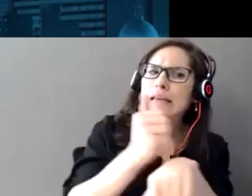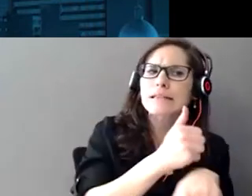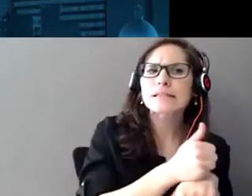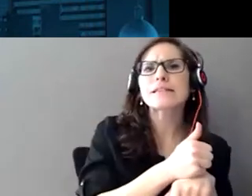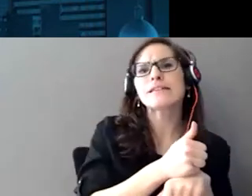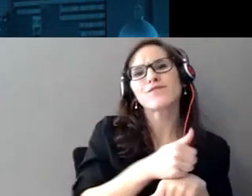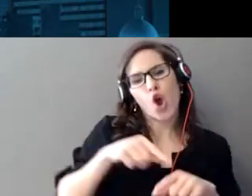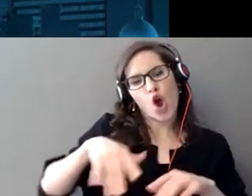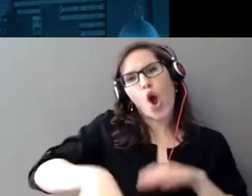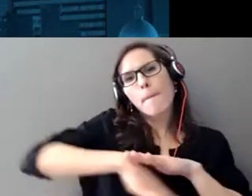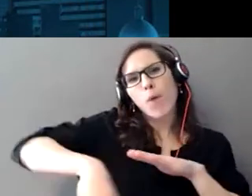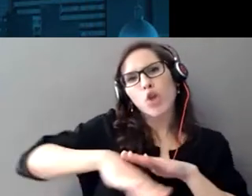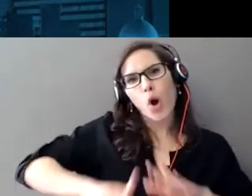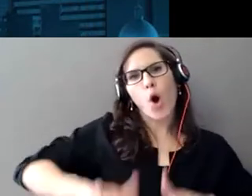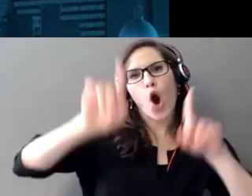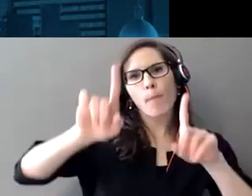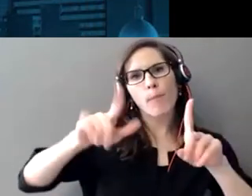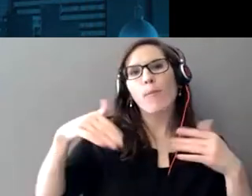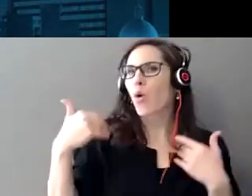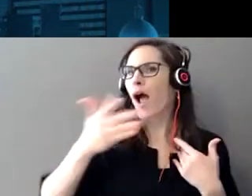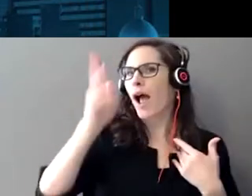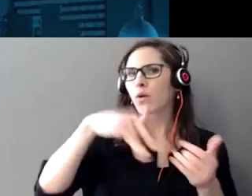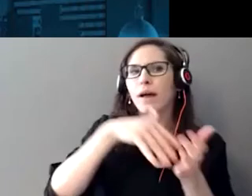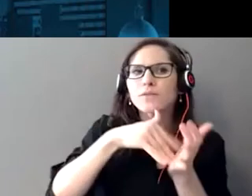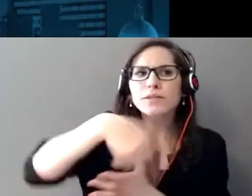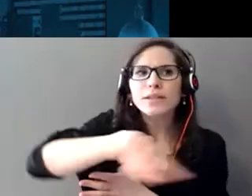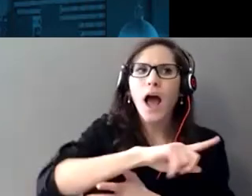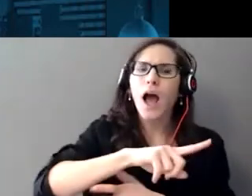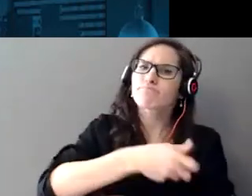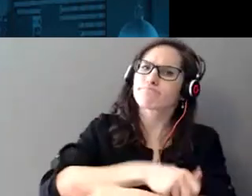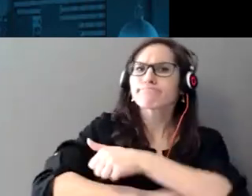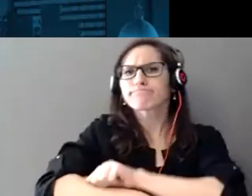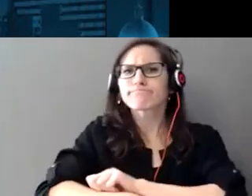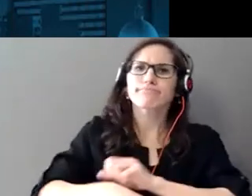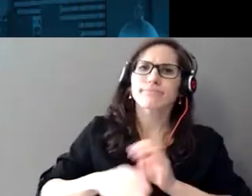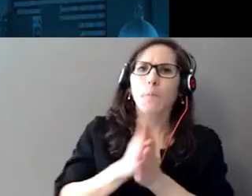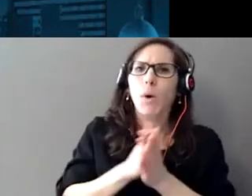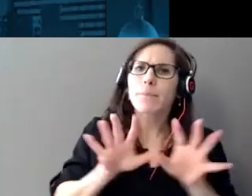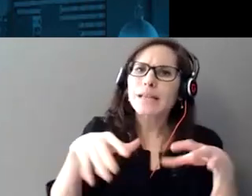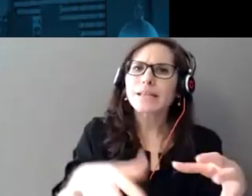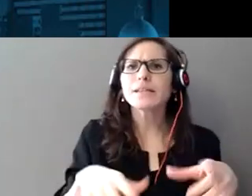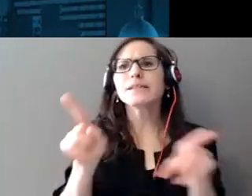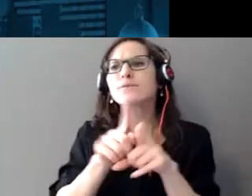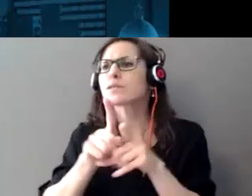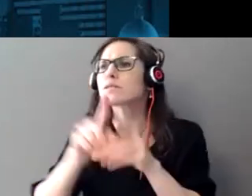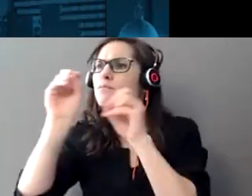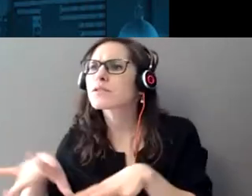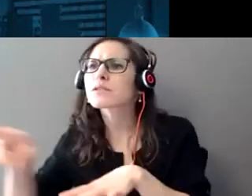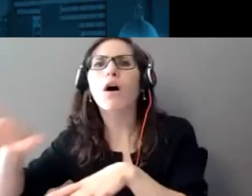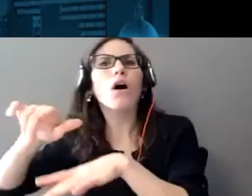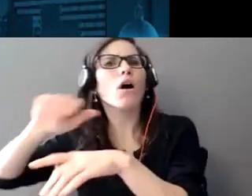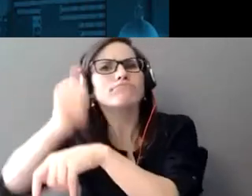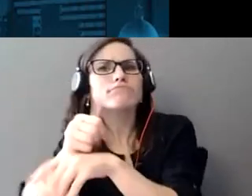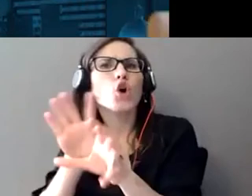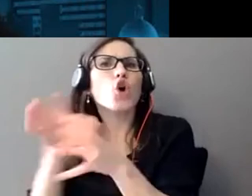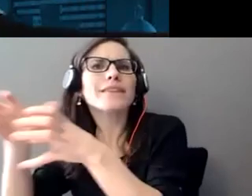avec des étudiants qui se mobilisent et puis aussi on a dit donc des personnes enseignantes qui créent toutes sortes de comités dans des départements dans des